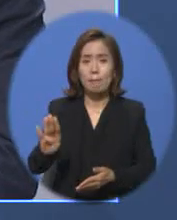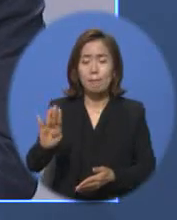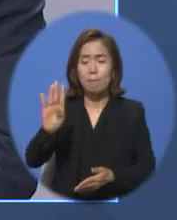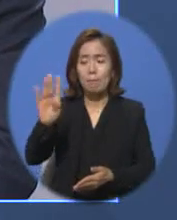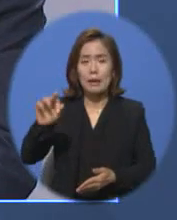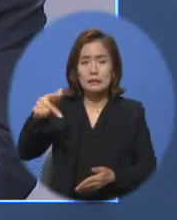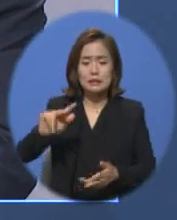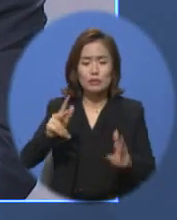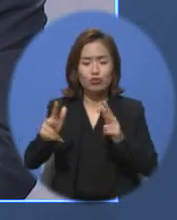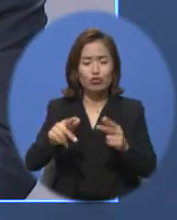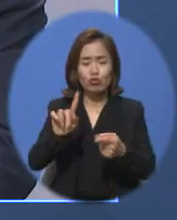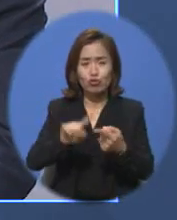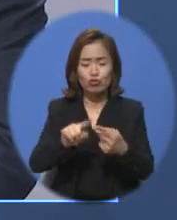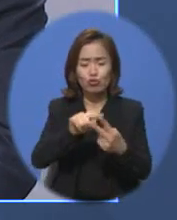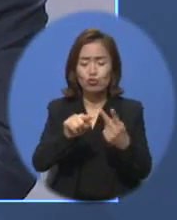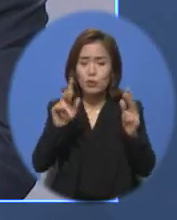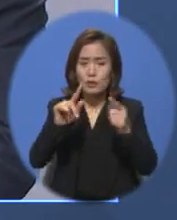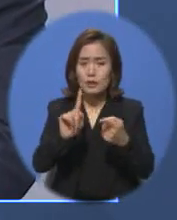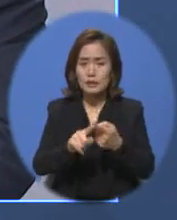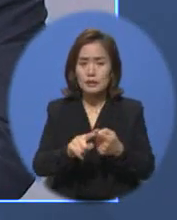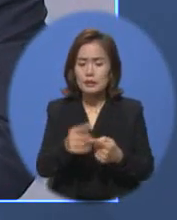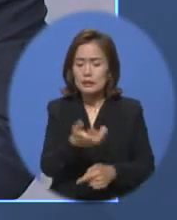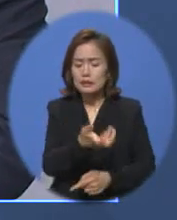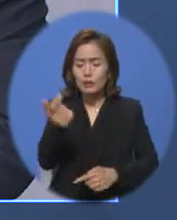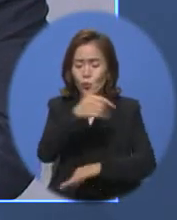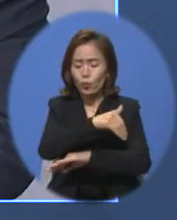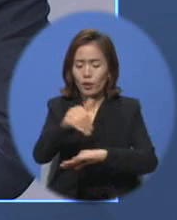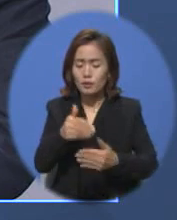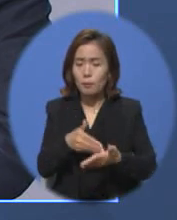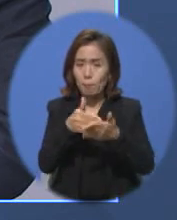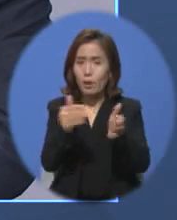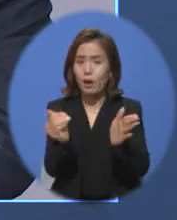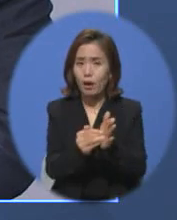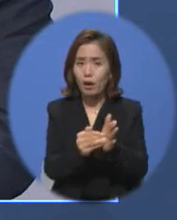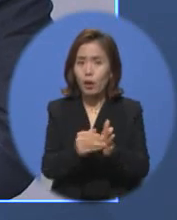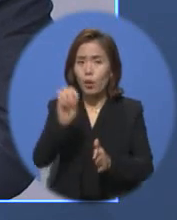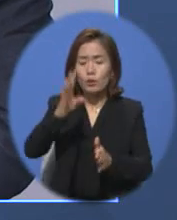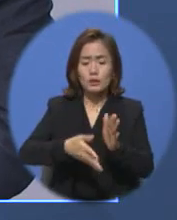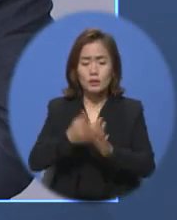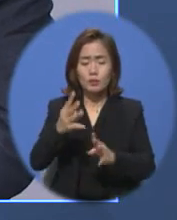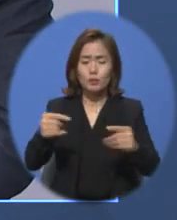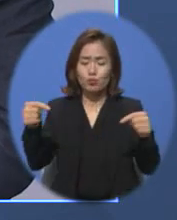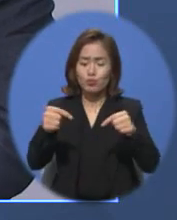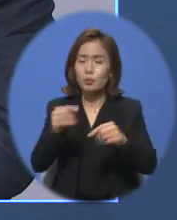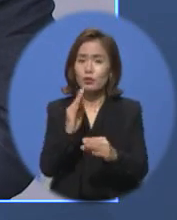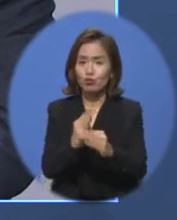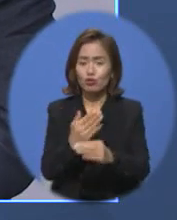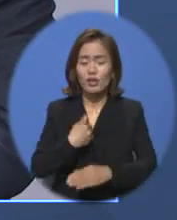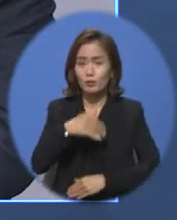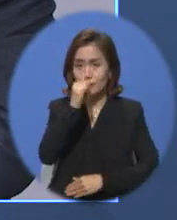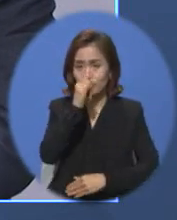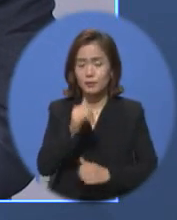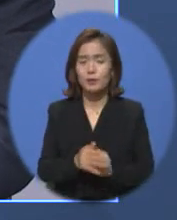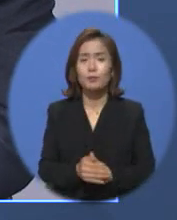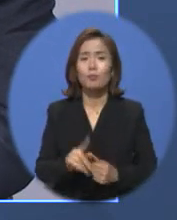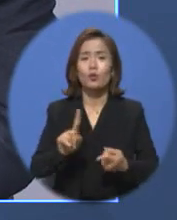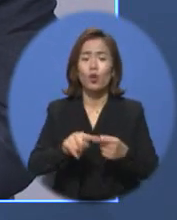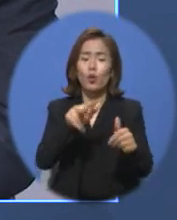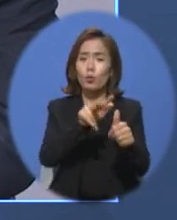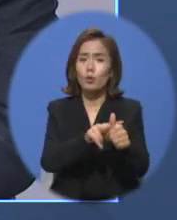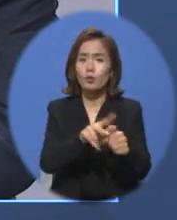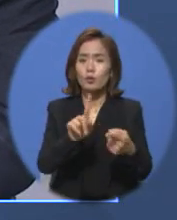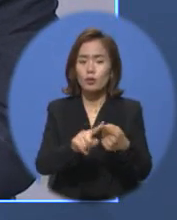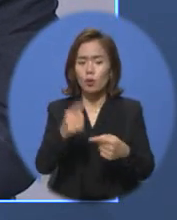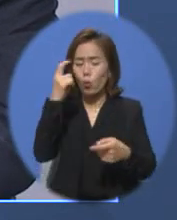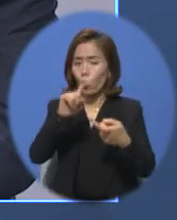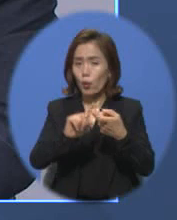는 두회사모두 광주시에이전계획서를제출했으며 현재시와협의중입니다 .저는후보자이신